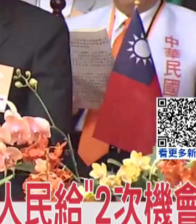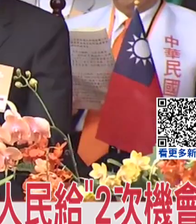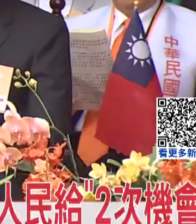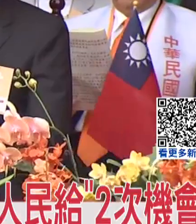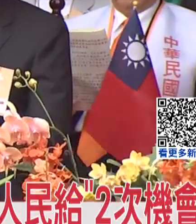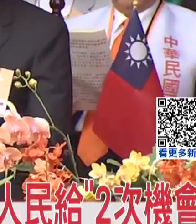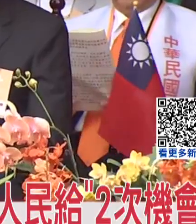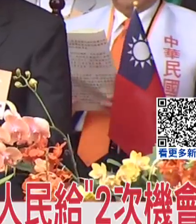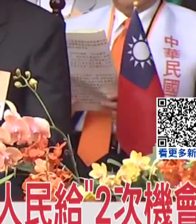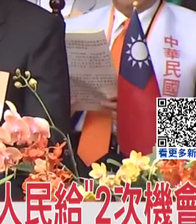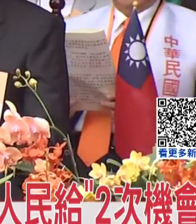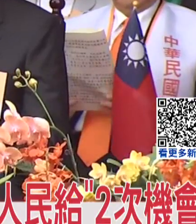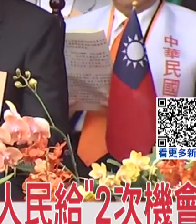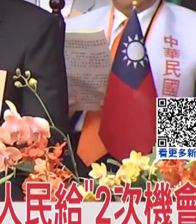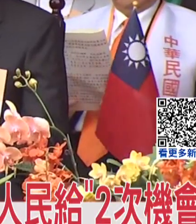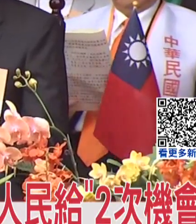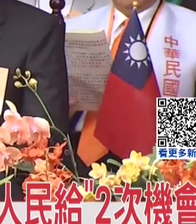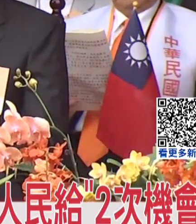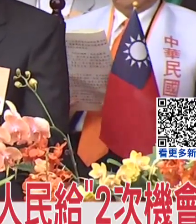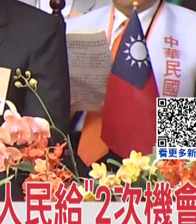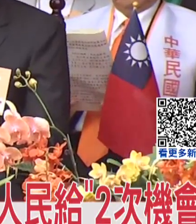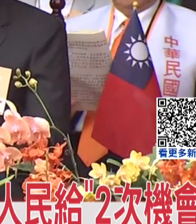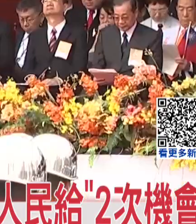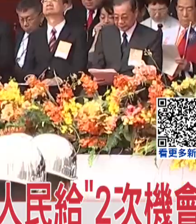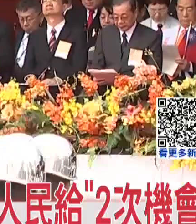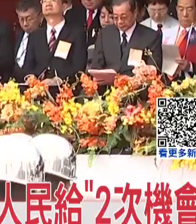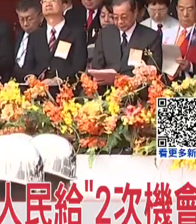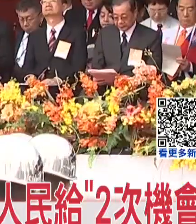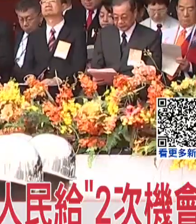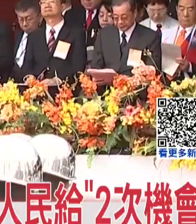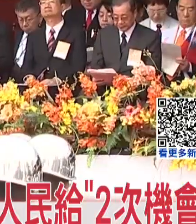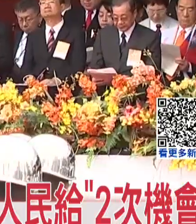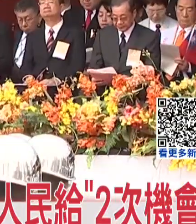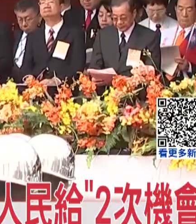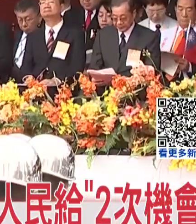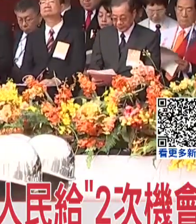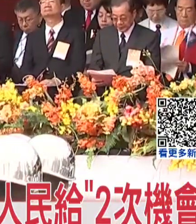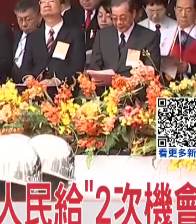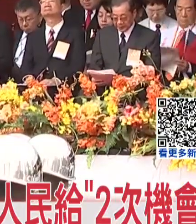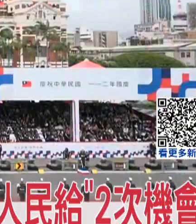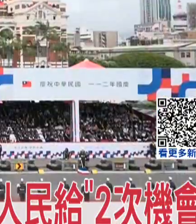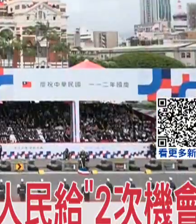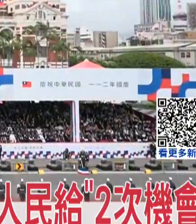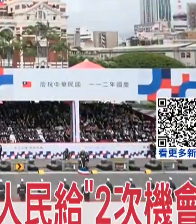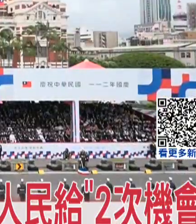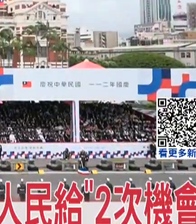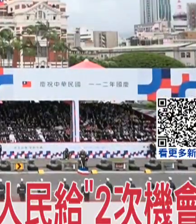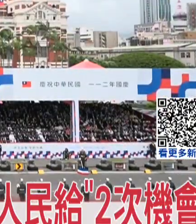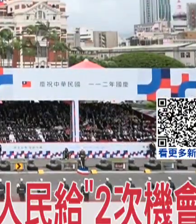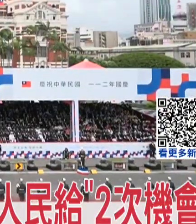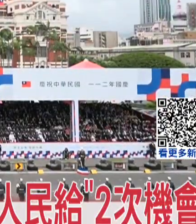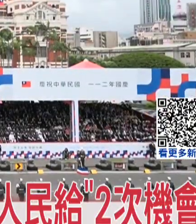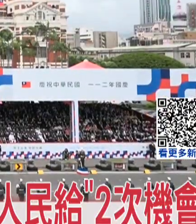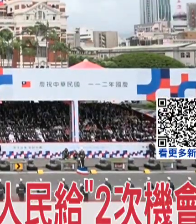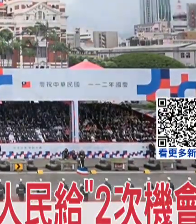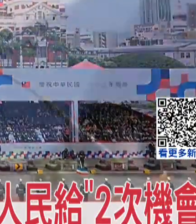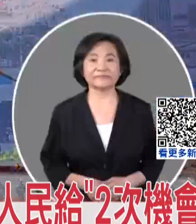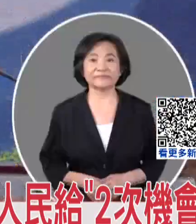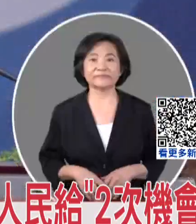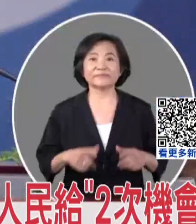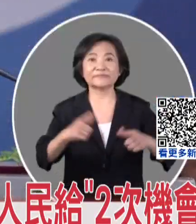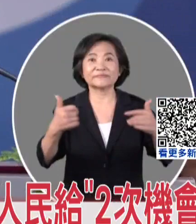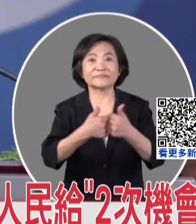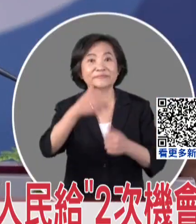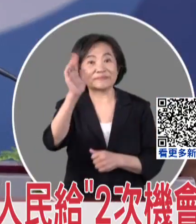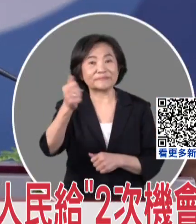稿中，台湾出现40次，中华民国则有5次，中华民国台湾则有2次。蔡总统最后一次国庆大典致辞，